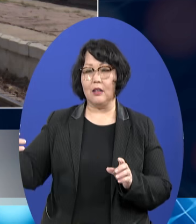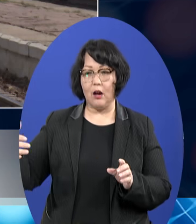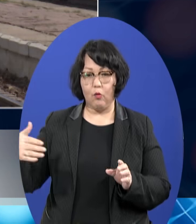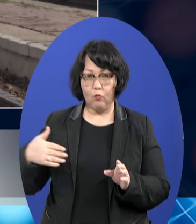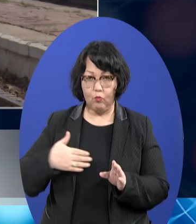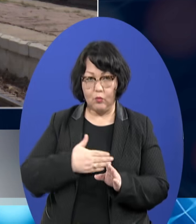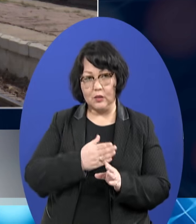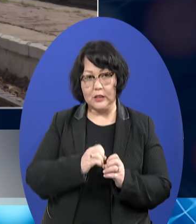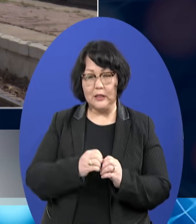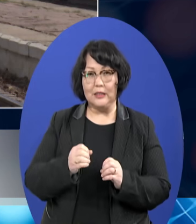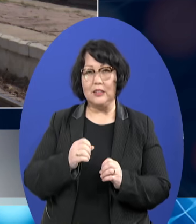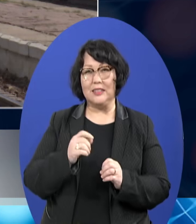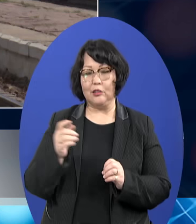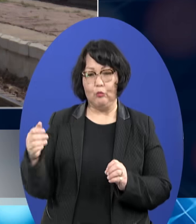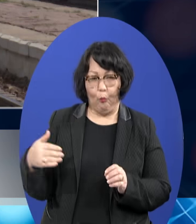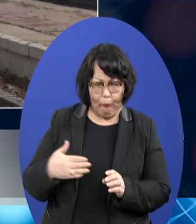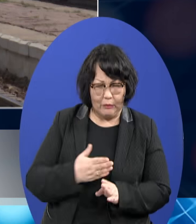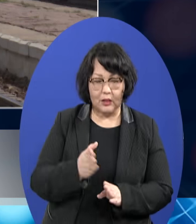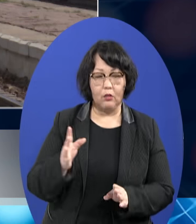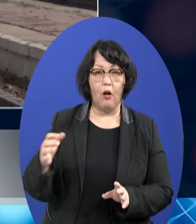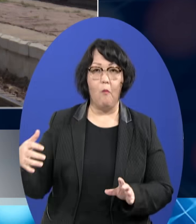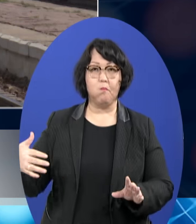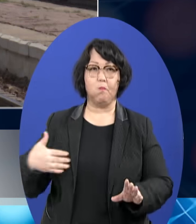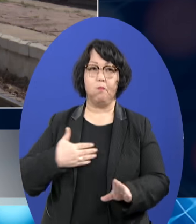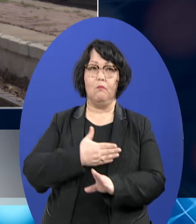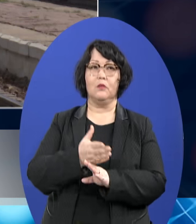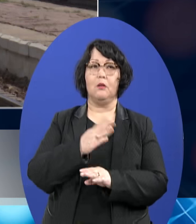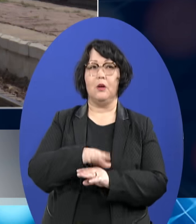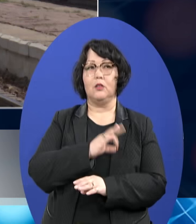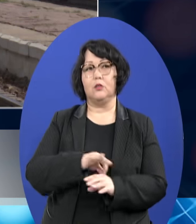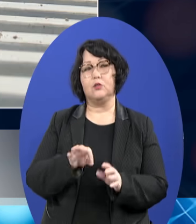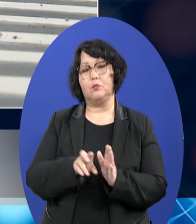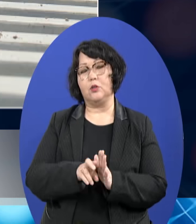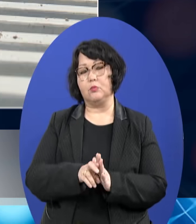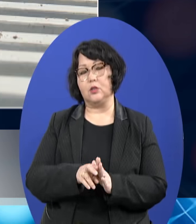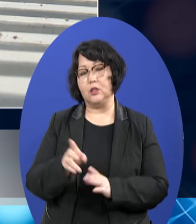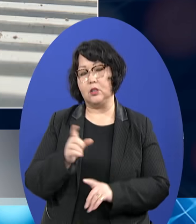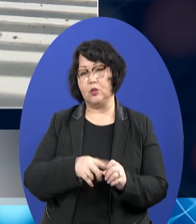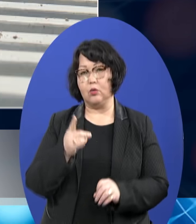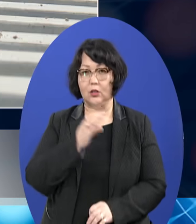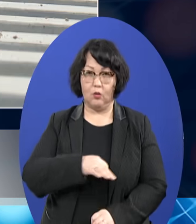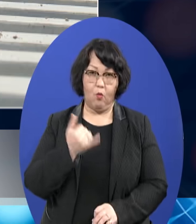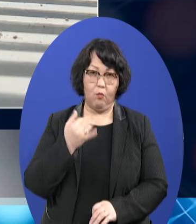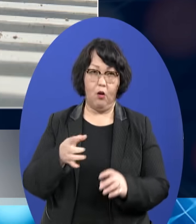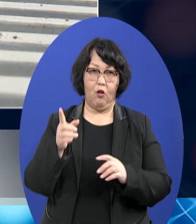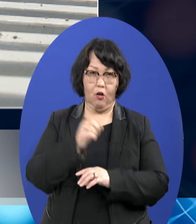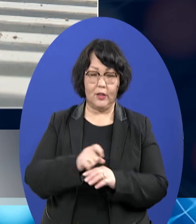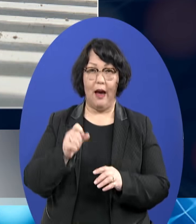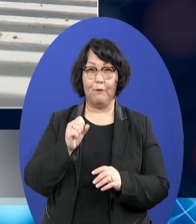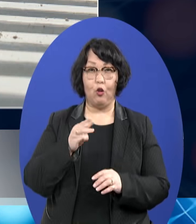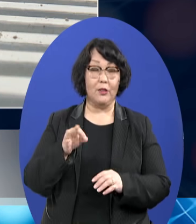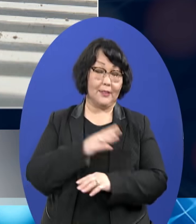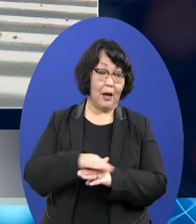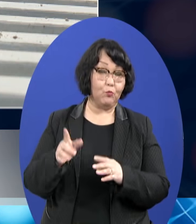үүсдэг хүндрэлүүд шийдвэрлэгдэж за замын ашиглалтын зардлыг бууруулах эдийн засгийн үр ашигтай юм байна. Улаанбаатар хотын автсан болон төмөр замын ачаа